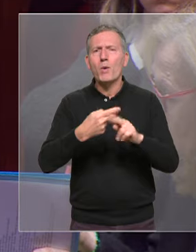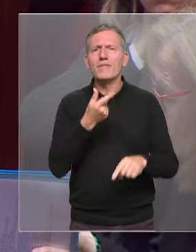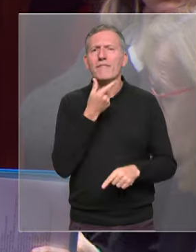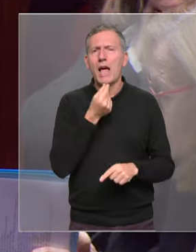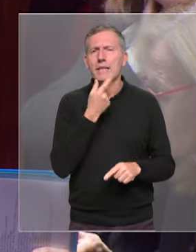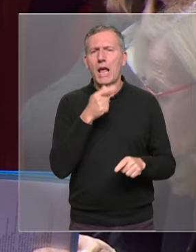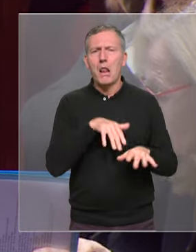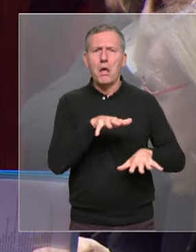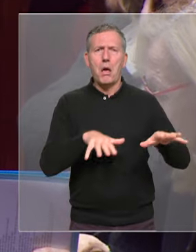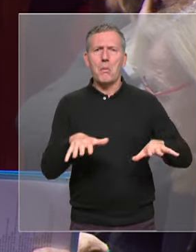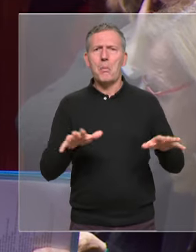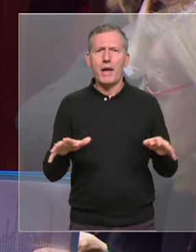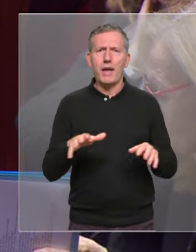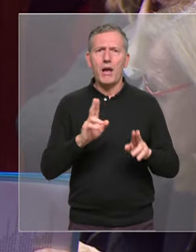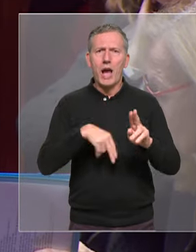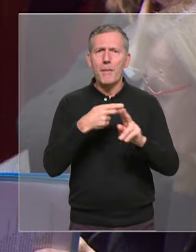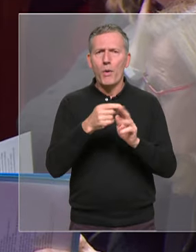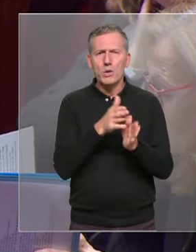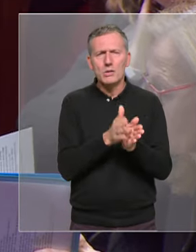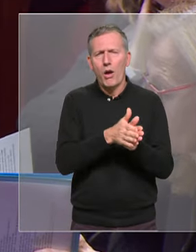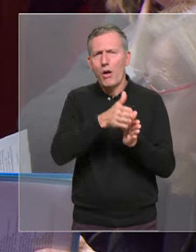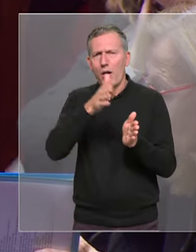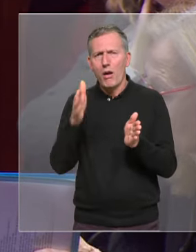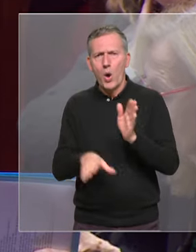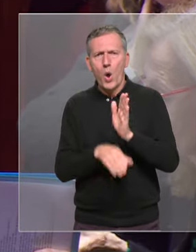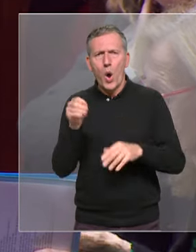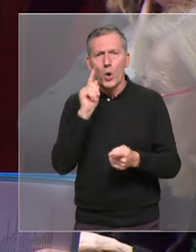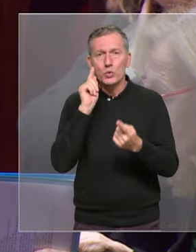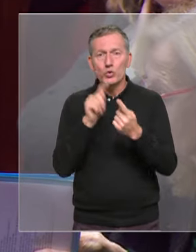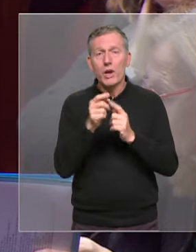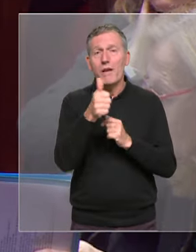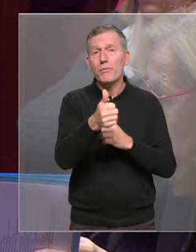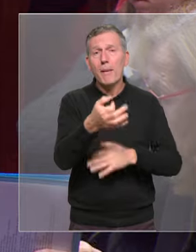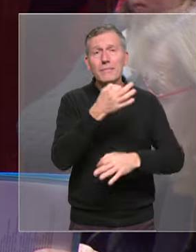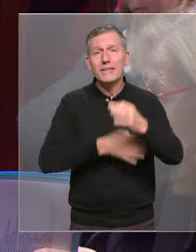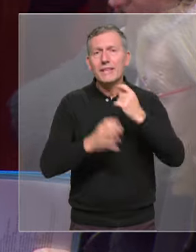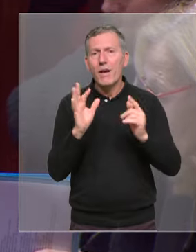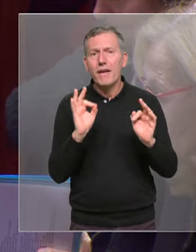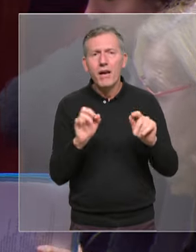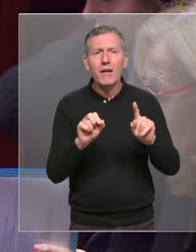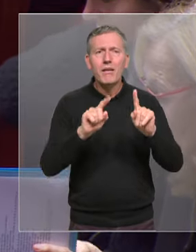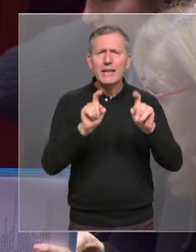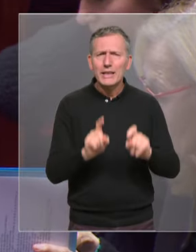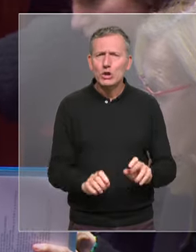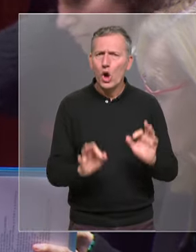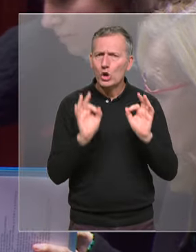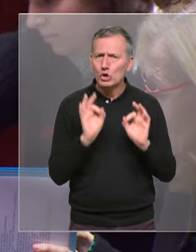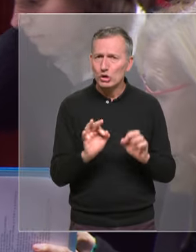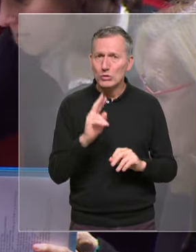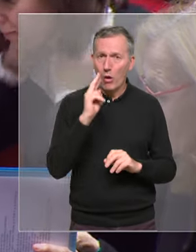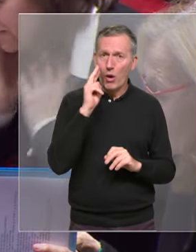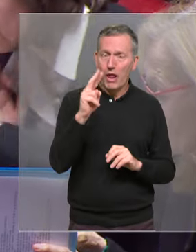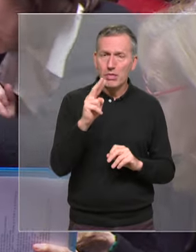réponses approximatives et des réponses totalement à côté du sujet. Vous évoquez effectivement des questions qui sont légitimes et qui